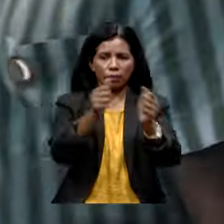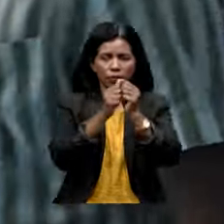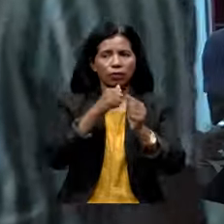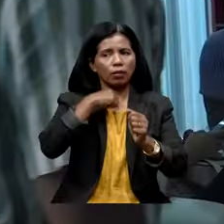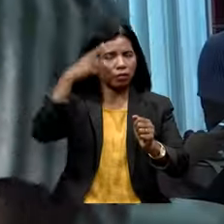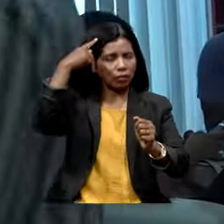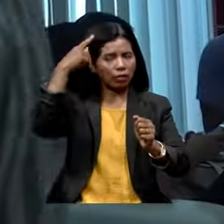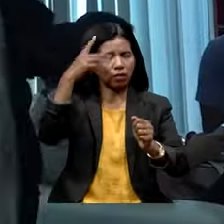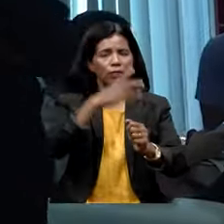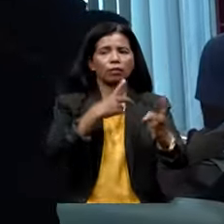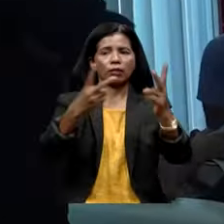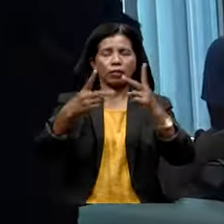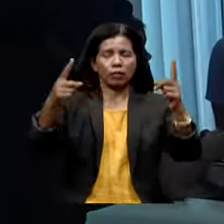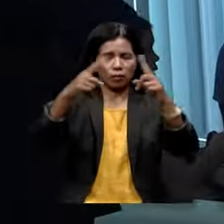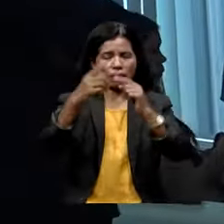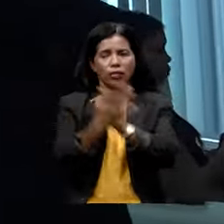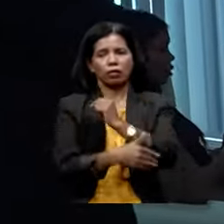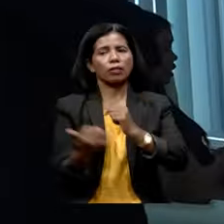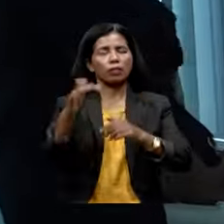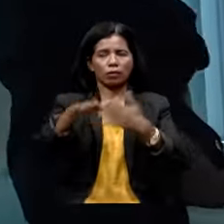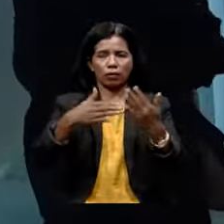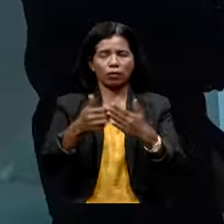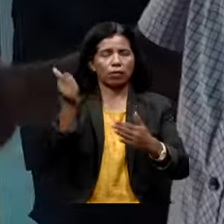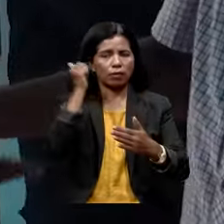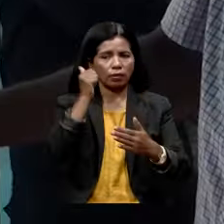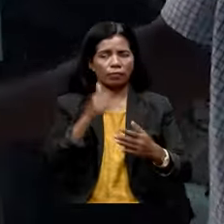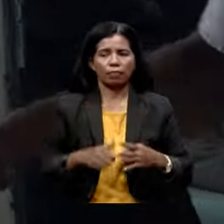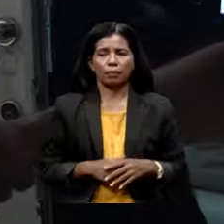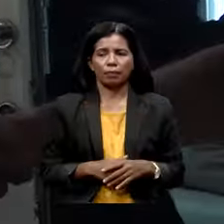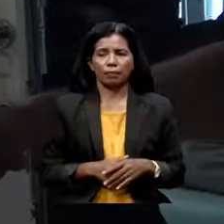Papa Francisco nio visita ba nação Síria e Ásia. Equipa cobertura, GMN.